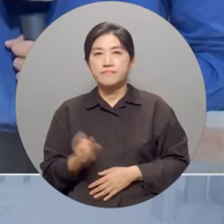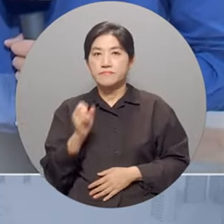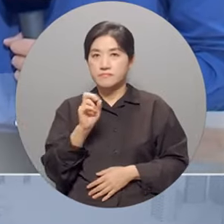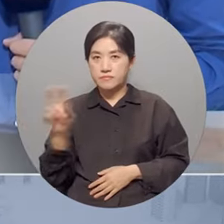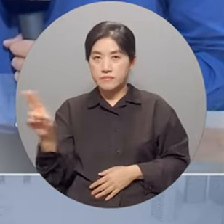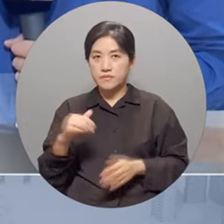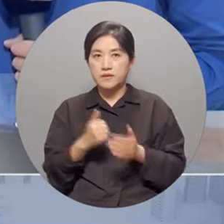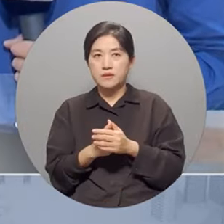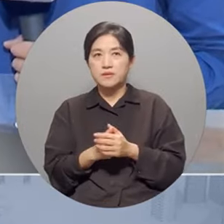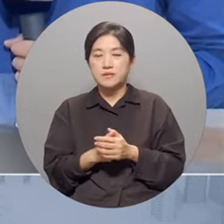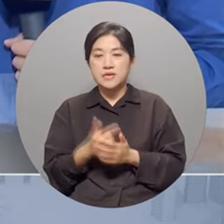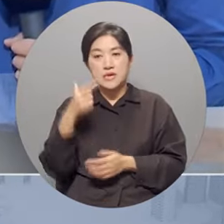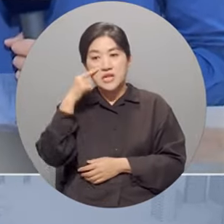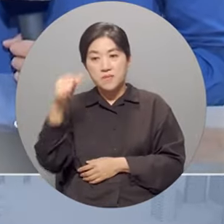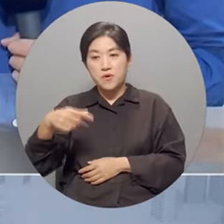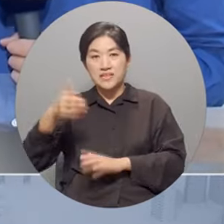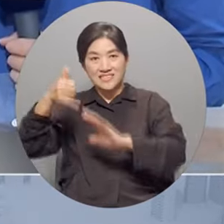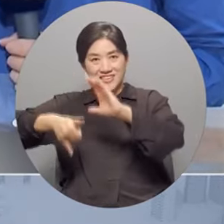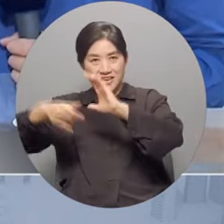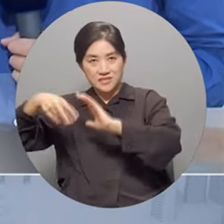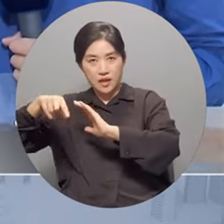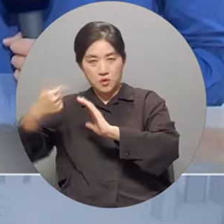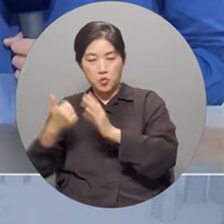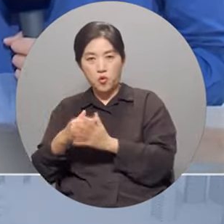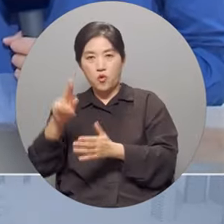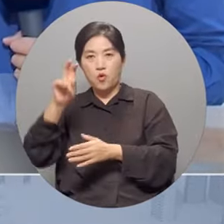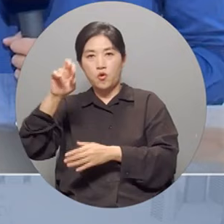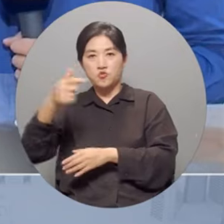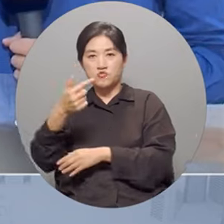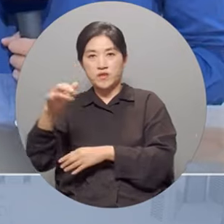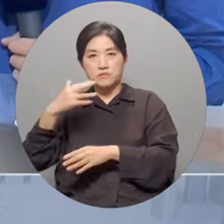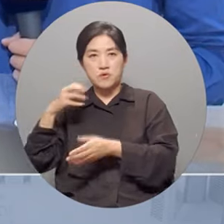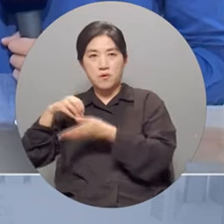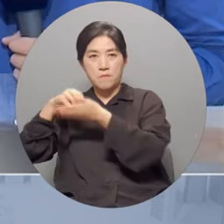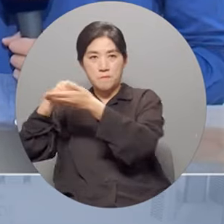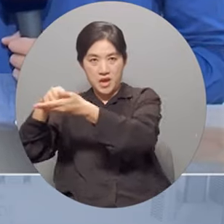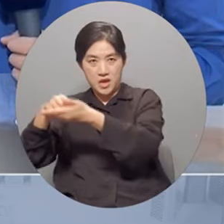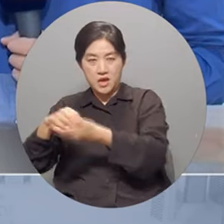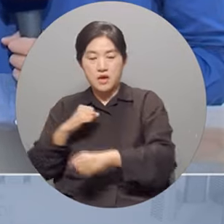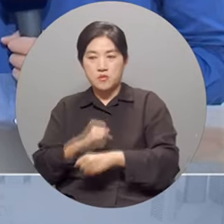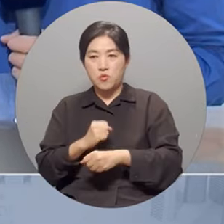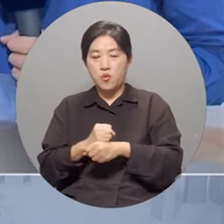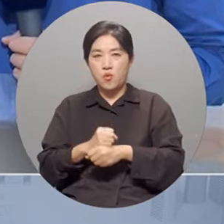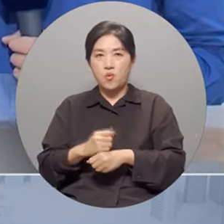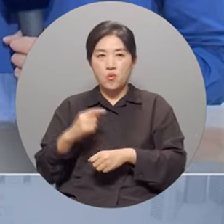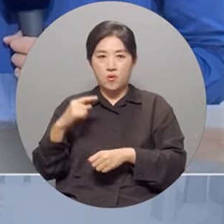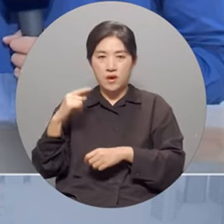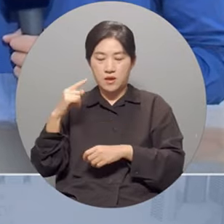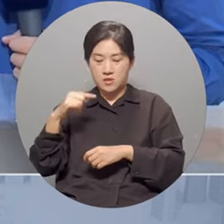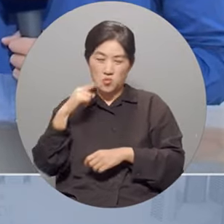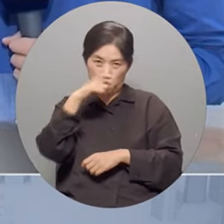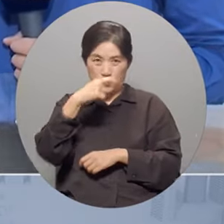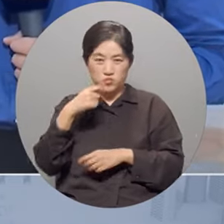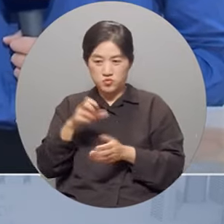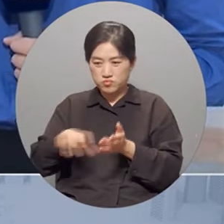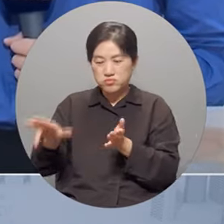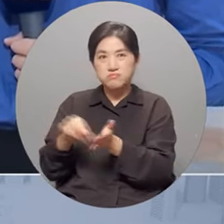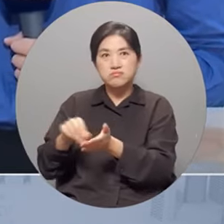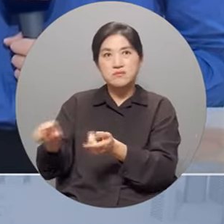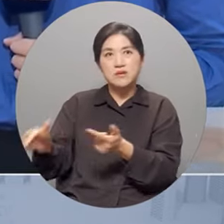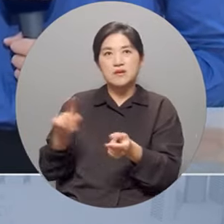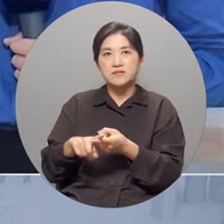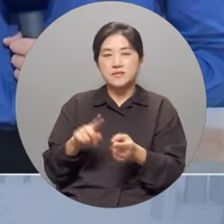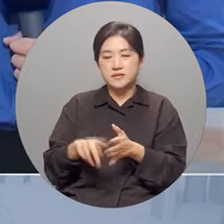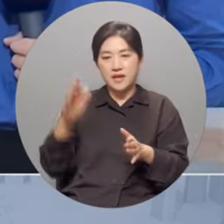야당은 일본의 사도광산 유네스코 등재, 오염수 방류 문제 등을 두고 정부의 한일 관계를 따져 묻겠다는 방침이고요.